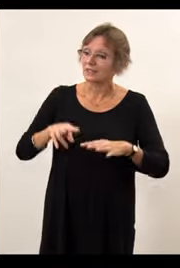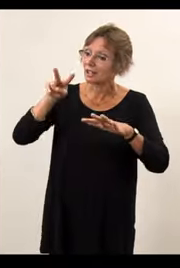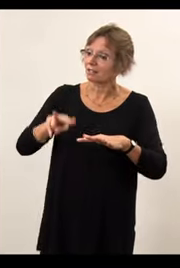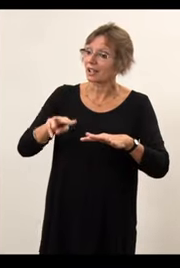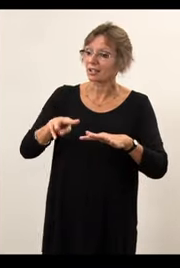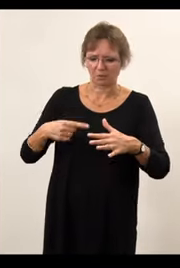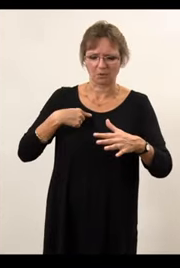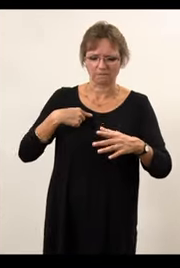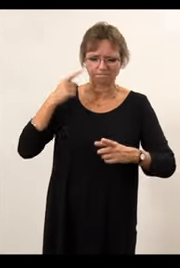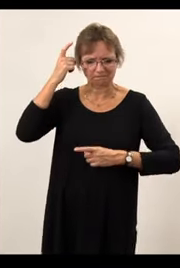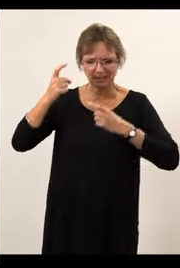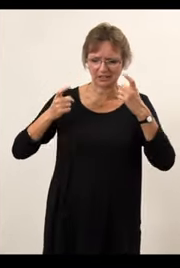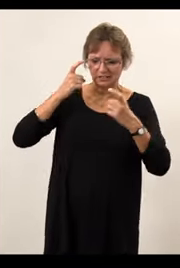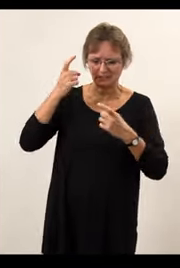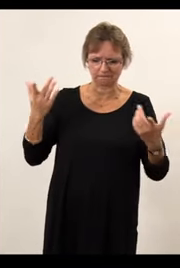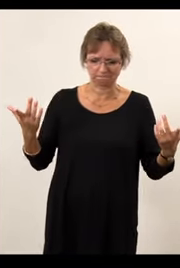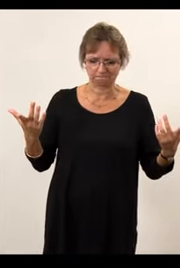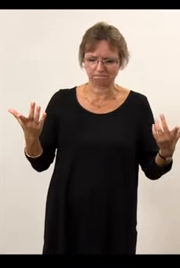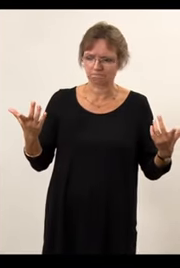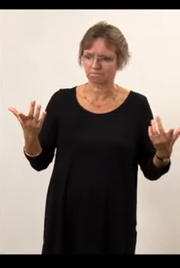En tout cas, moi, pendant ce temps-là, je me disais que...